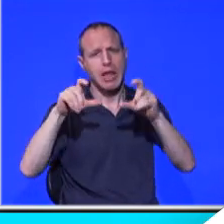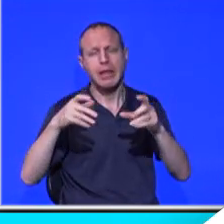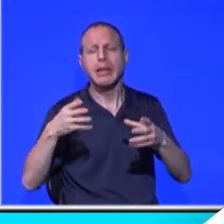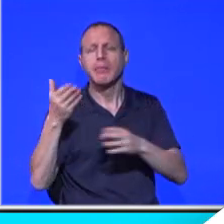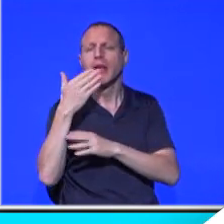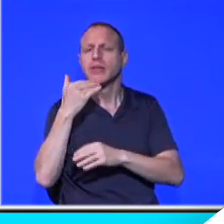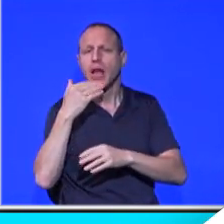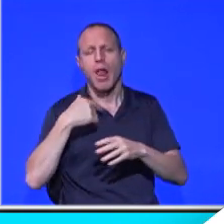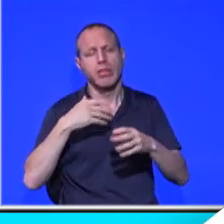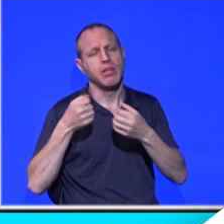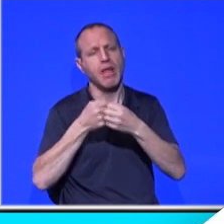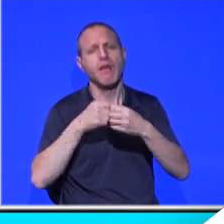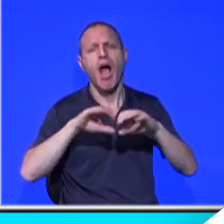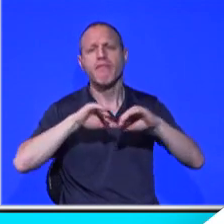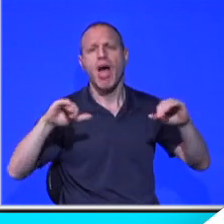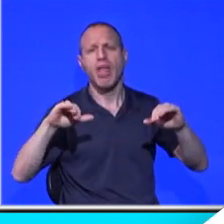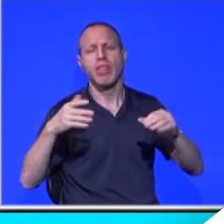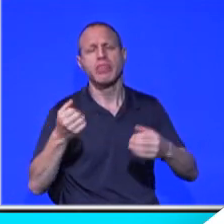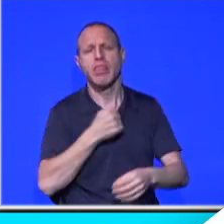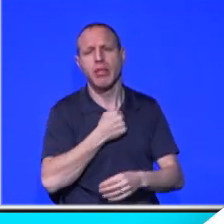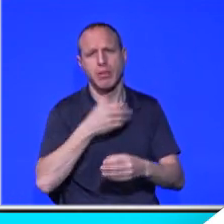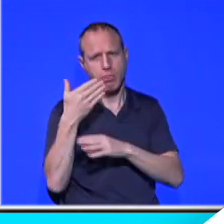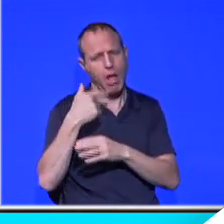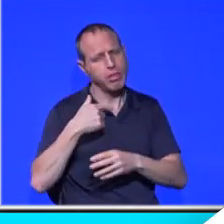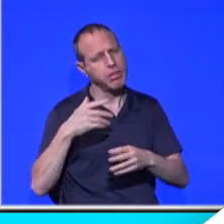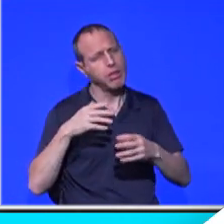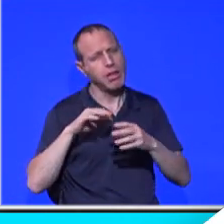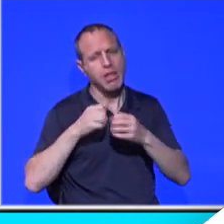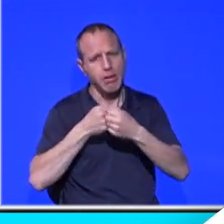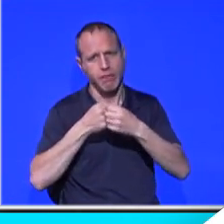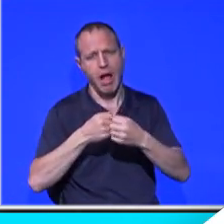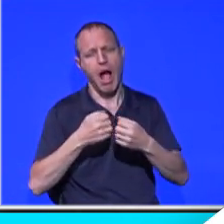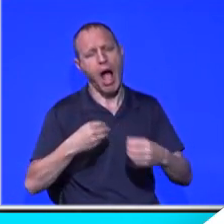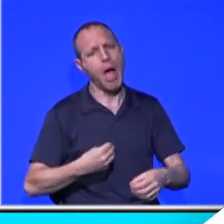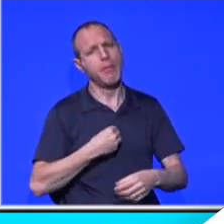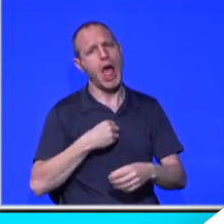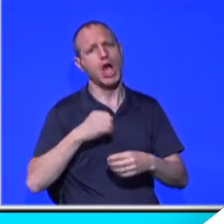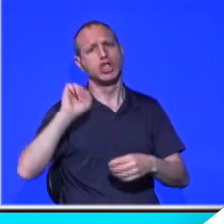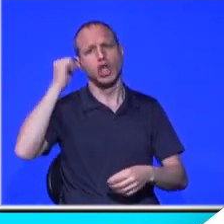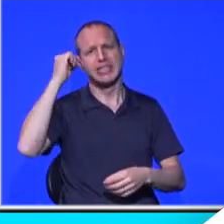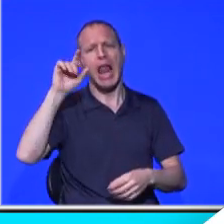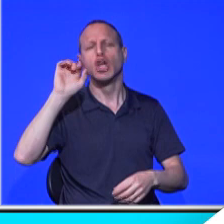נאבק להפרדת הדת מן המדינה, אני נאבק למען חמלה סוציאלית, סוציאליסטית, ולא למען